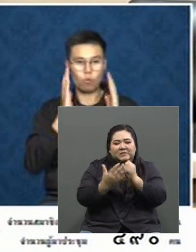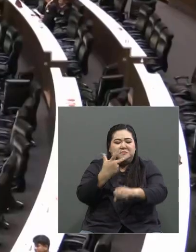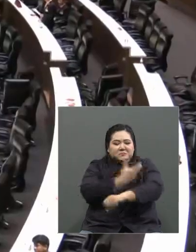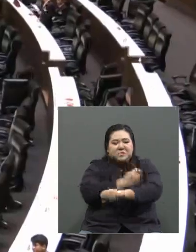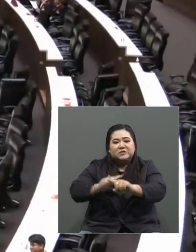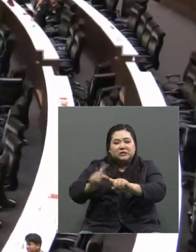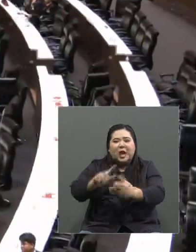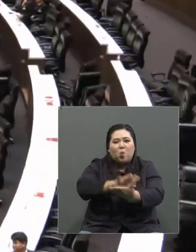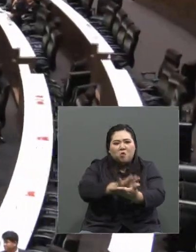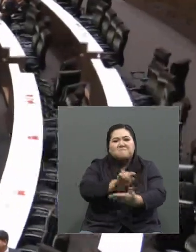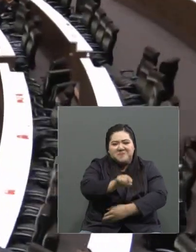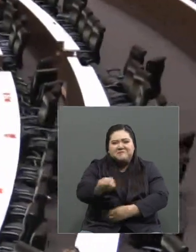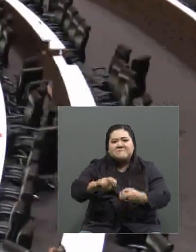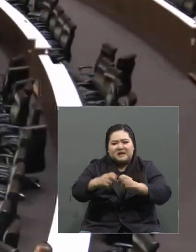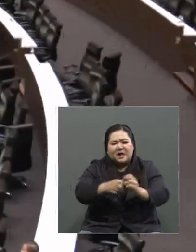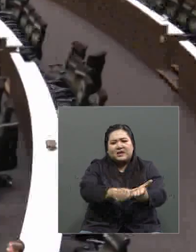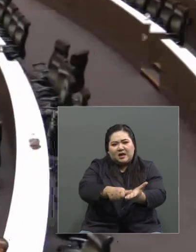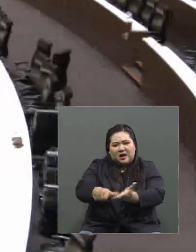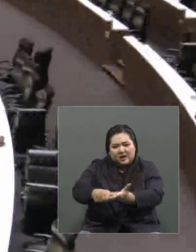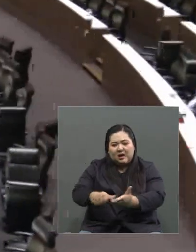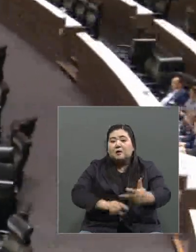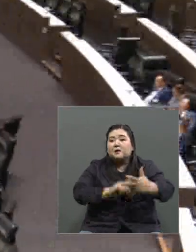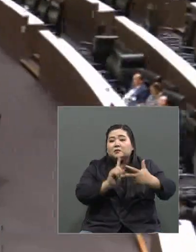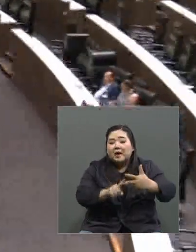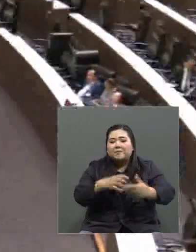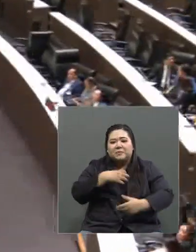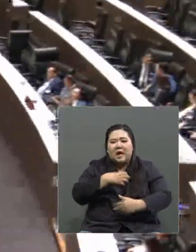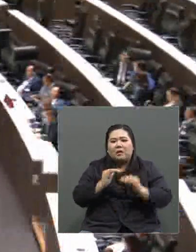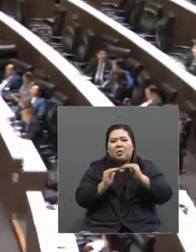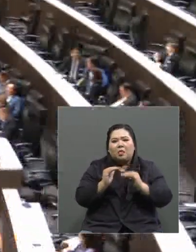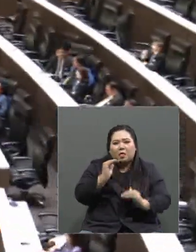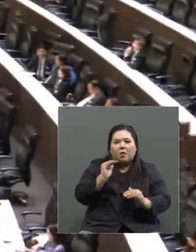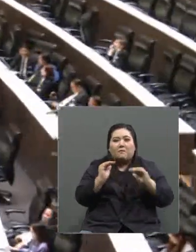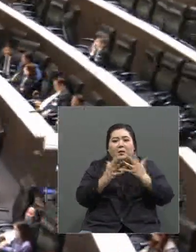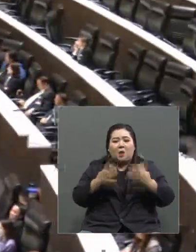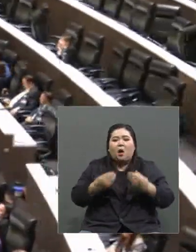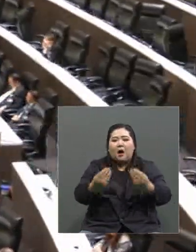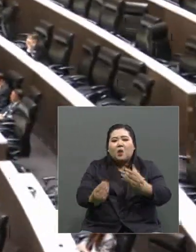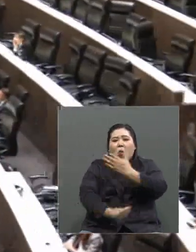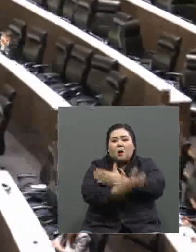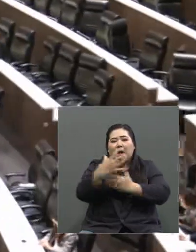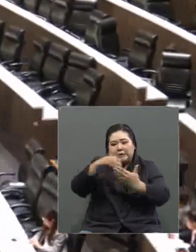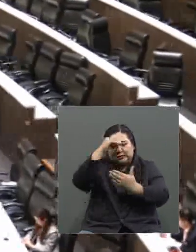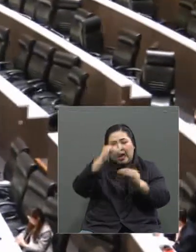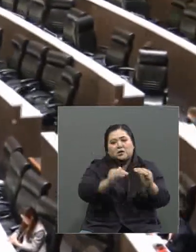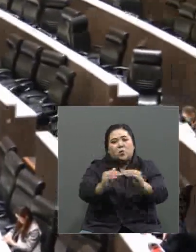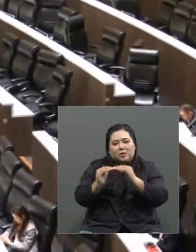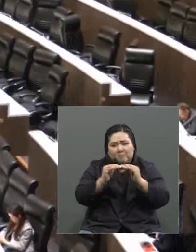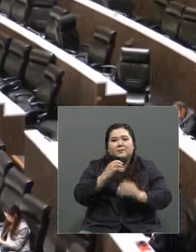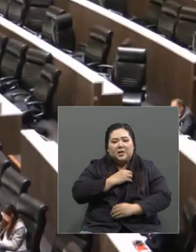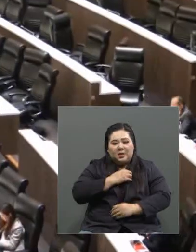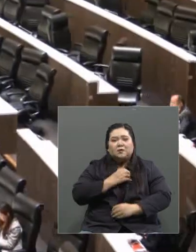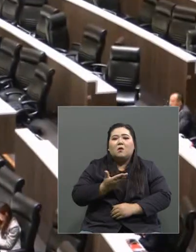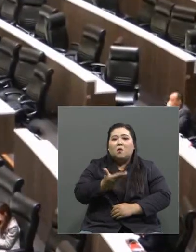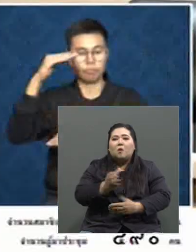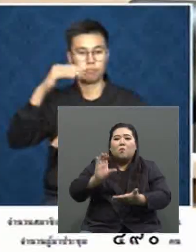สถานศึกษารวมถึงต้องการให้มีการจัดสรรงบประมาณลดความเหลื่อมล้ำและสร้างโอกาสเข้าถึงการศึกษาครับโดยเพิ่มงบให้กับ